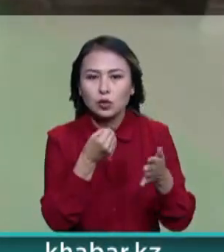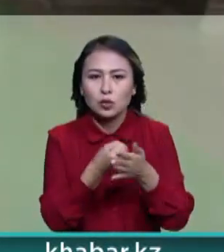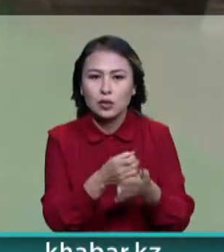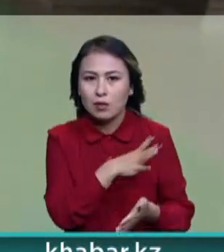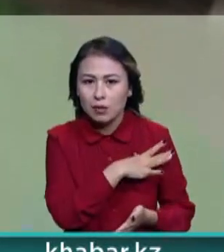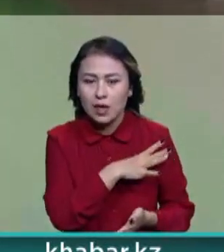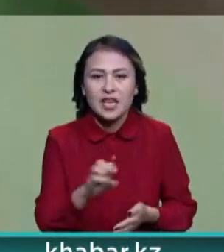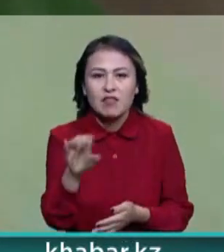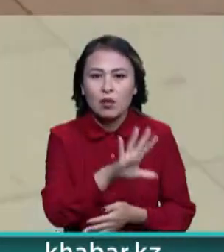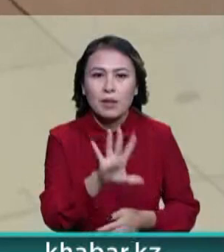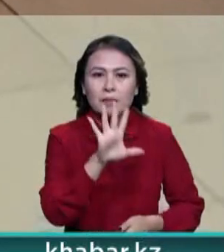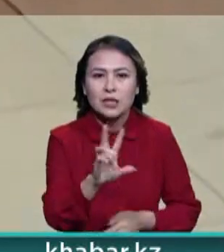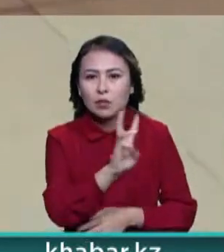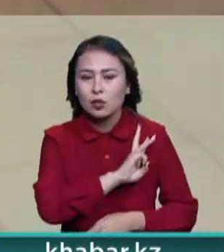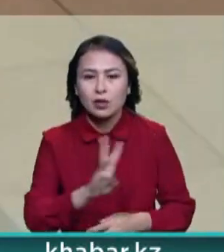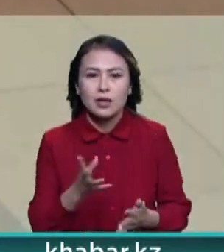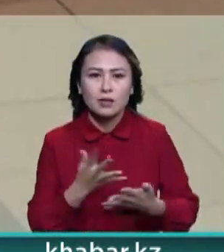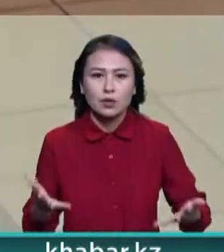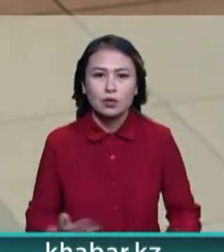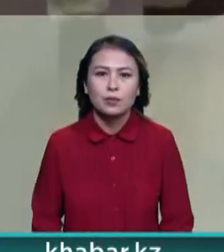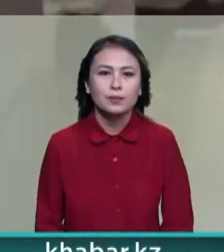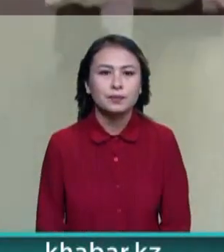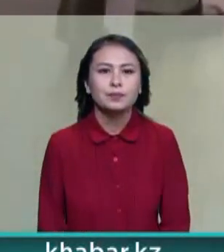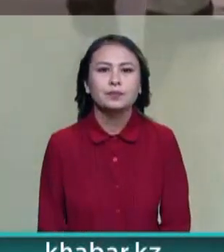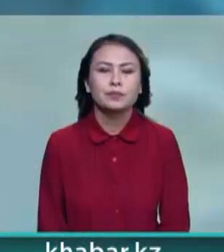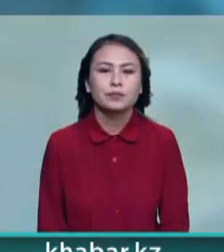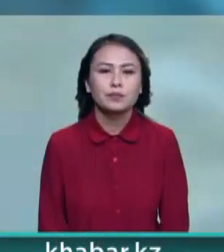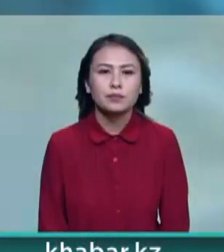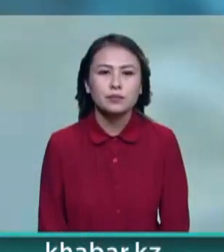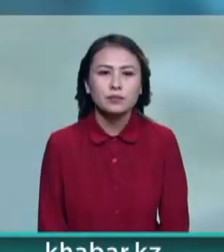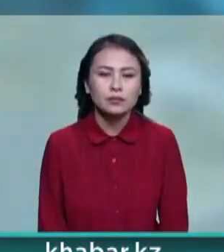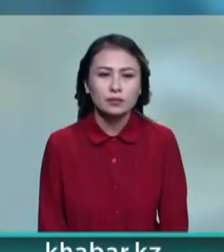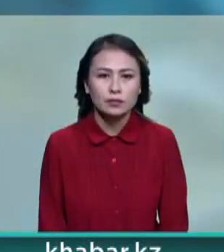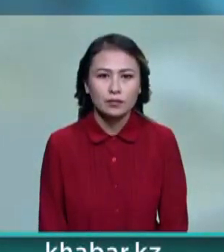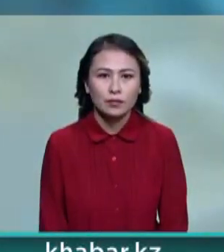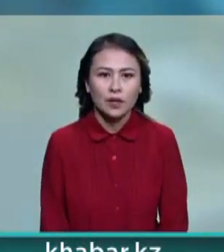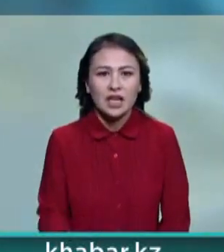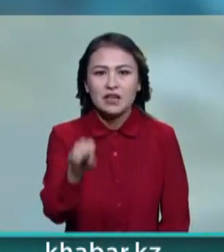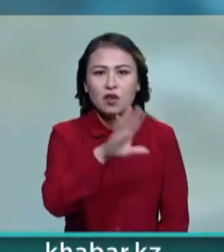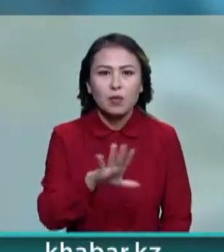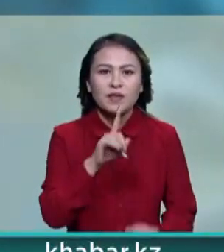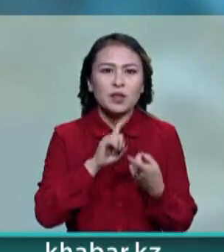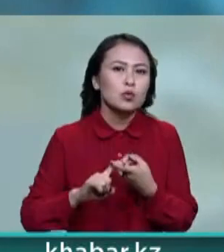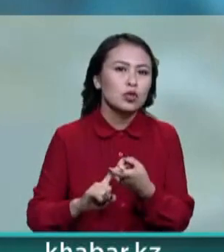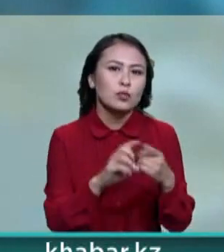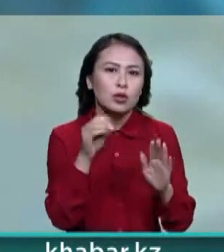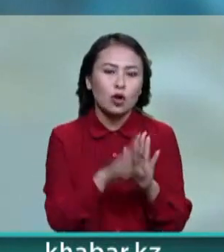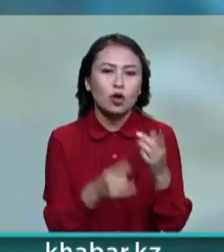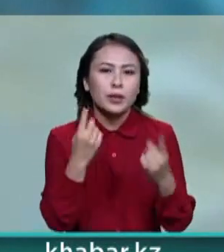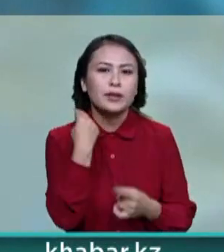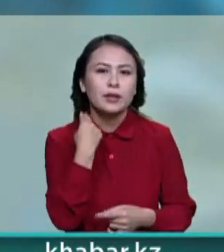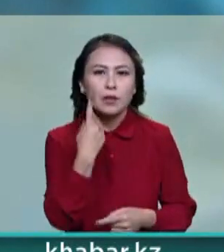миллионға жуықтаса, Еуропада 5 миллионнан асып тұр. Европа елдерінде вирус өршіп